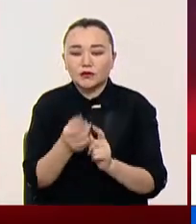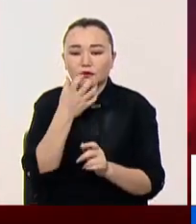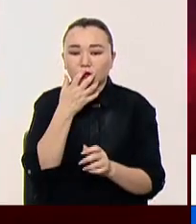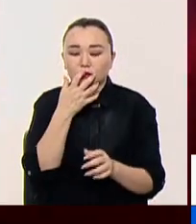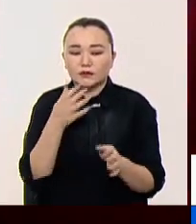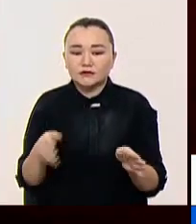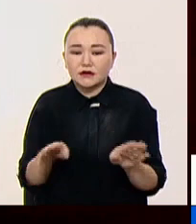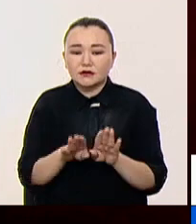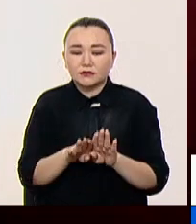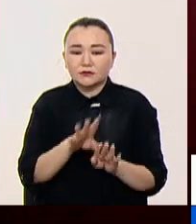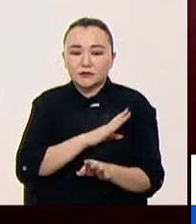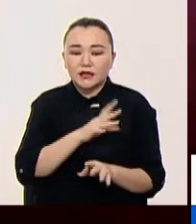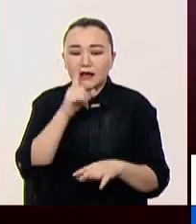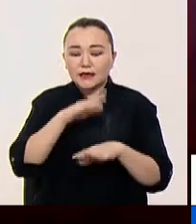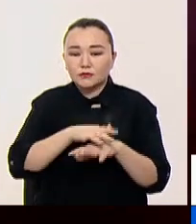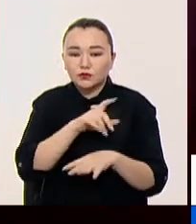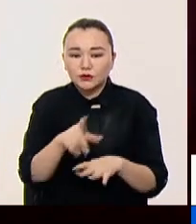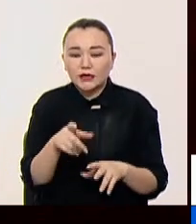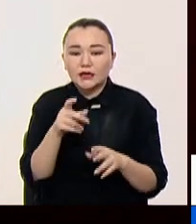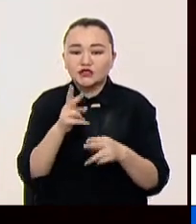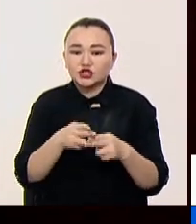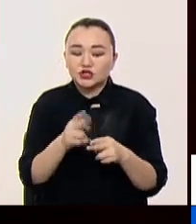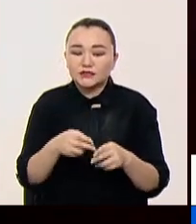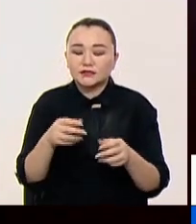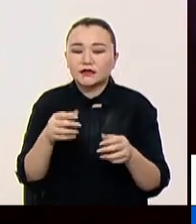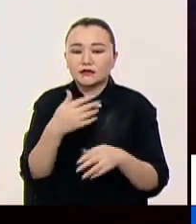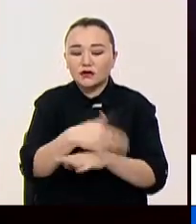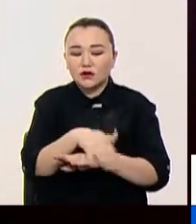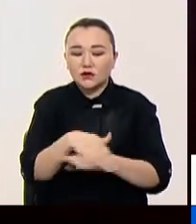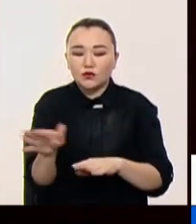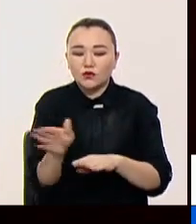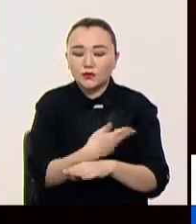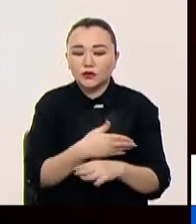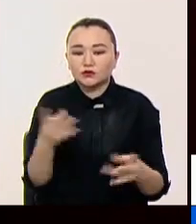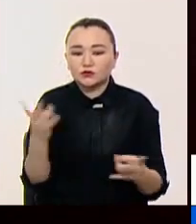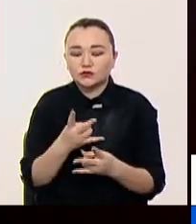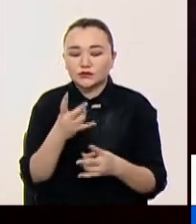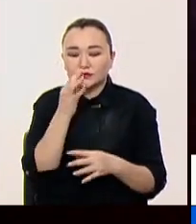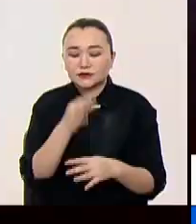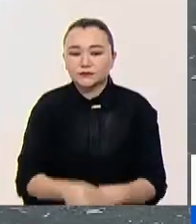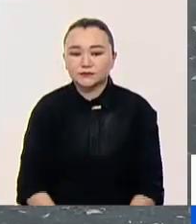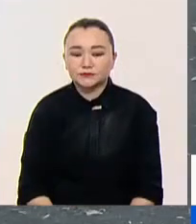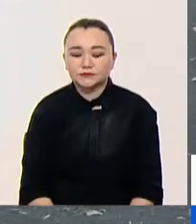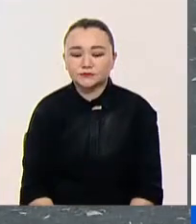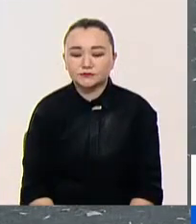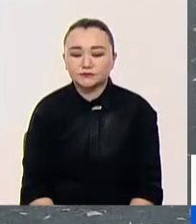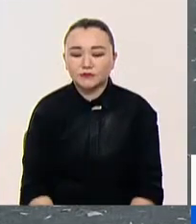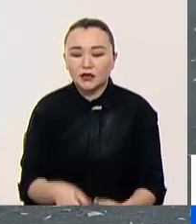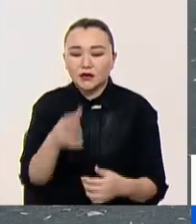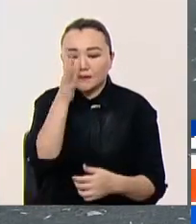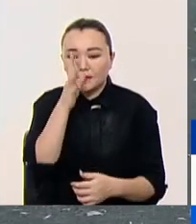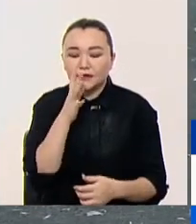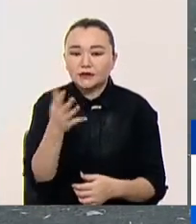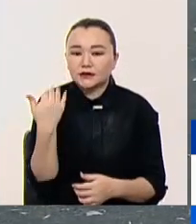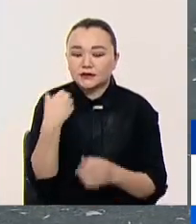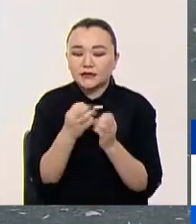жауып тастады деп отыр. Ал әкімдіктегілер темір құрылғыларды ауладан алып тастаумен ғана шектеліпті. Осыдан 5 ай